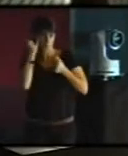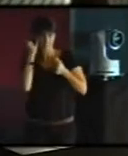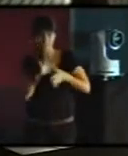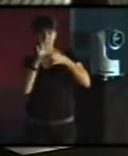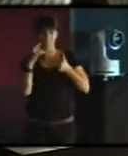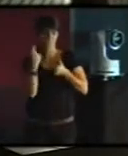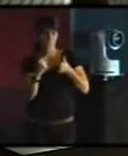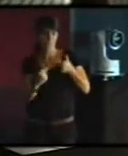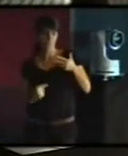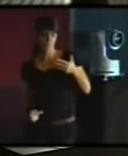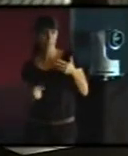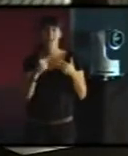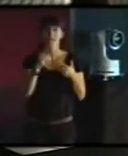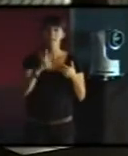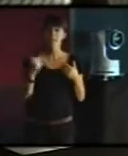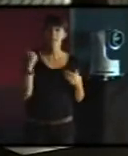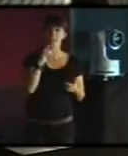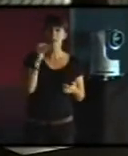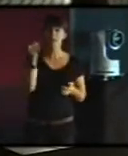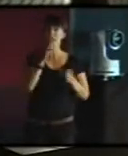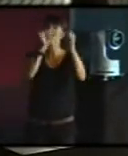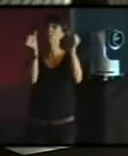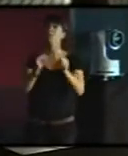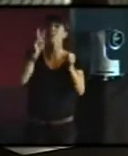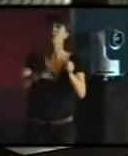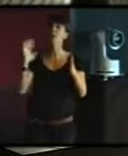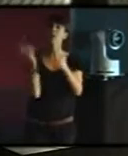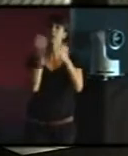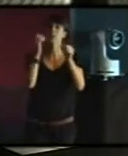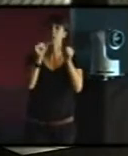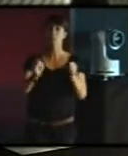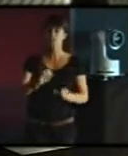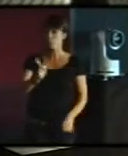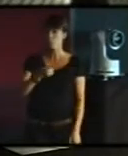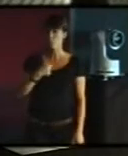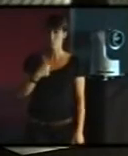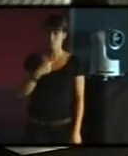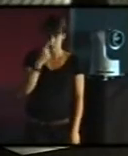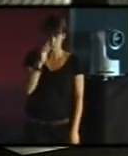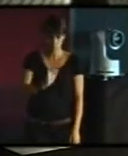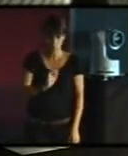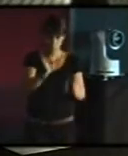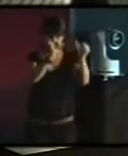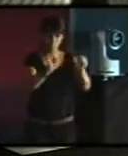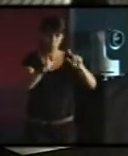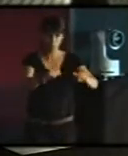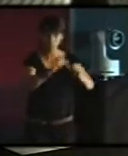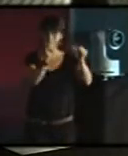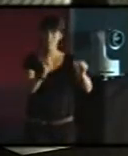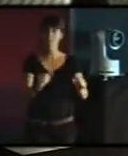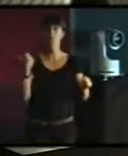pas une forme, je ne vous crois pas, parce que c'est une forme. Hein, ce n'est pas qu'un intérieur, mais c'est aussi une forme, et une forme très forte